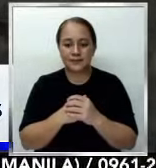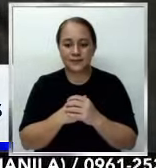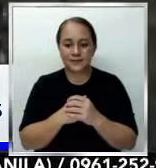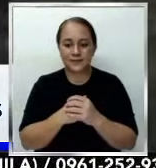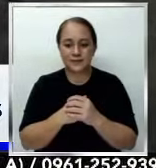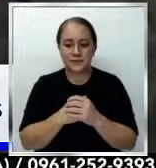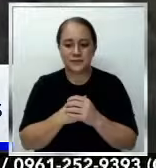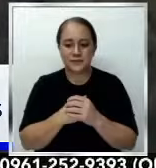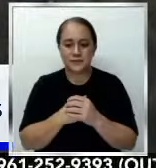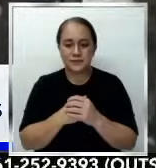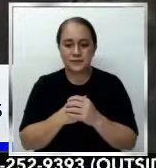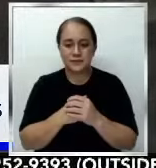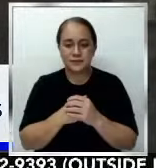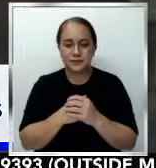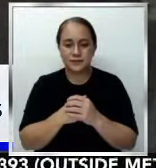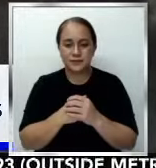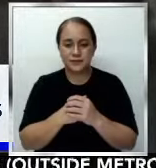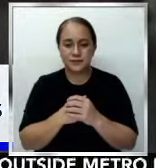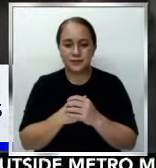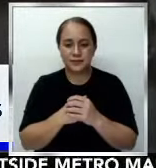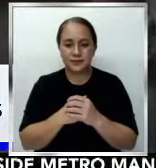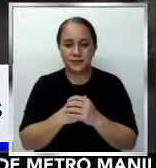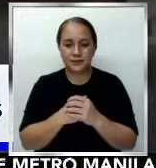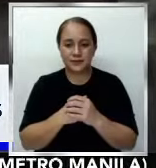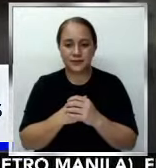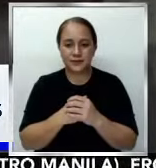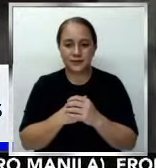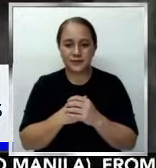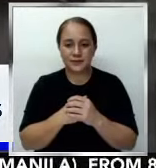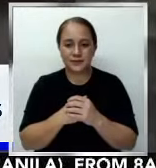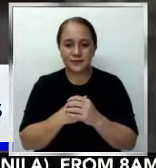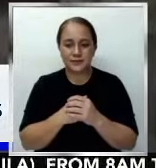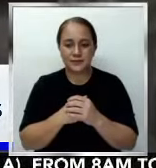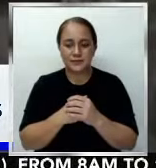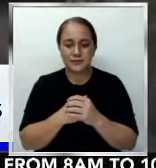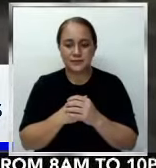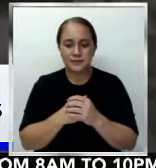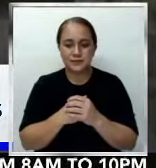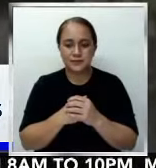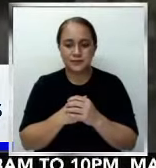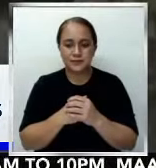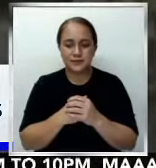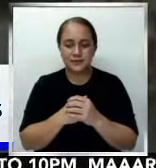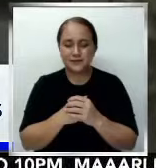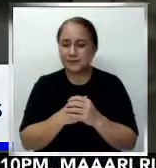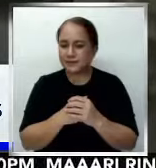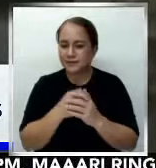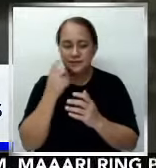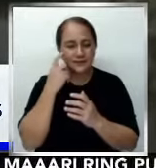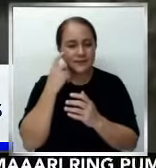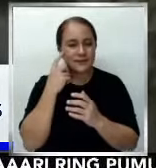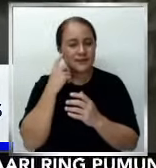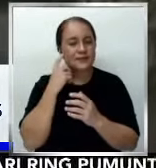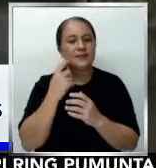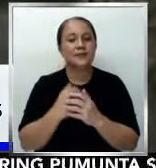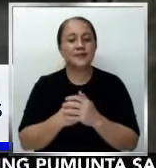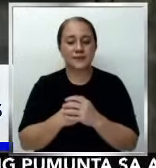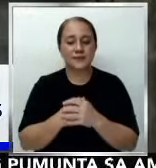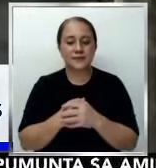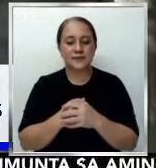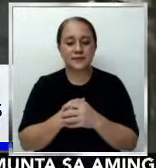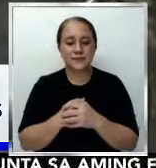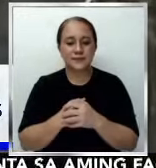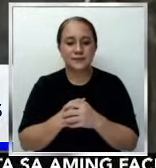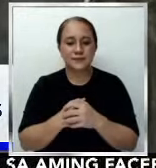Taga saan ka talaga? Ha? Taga saan ka? Balag ka, sir. Hindi ka pa na bakunahan, Lord? Halos marami pa naman ang hindi